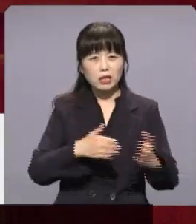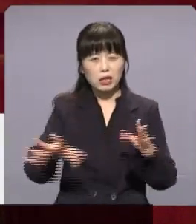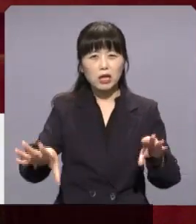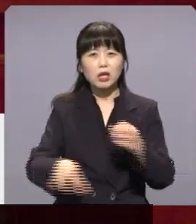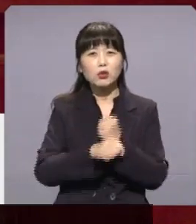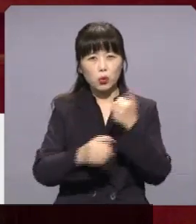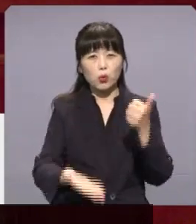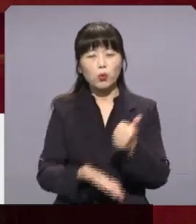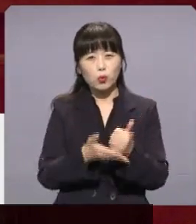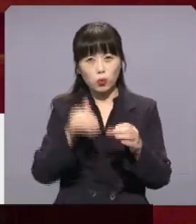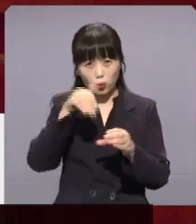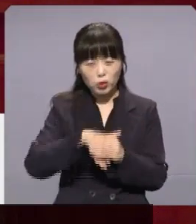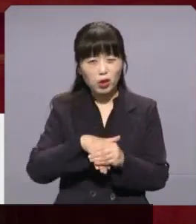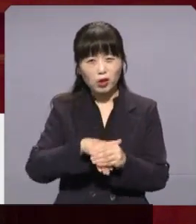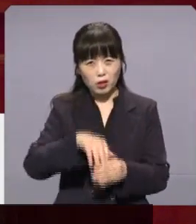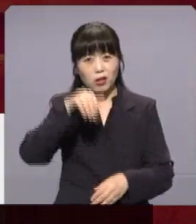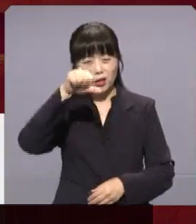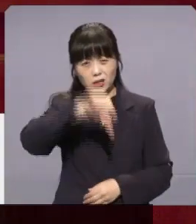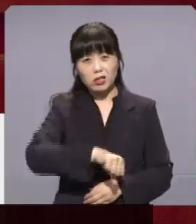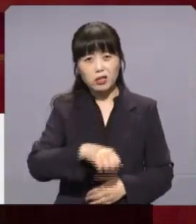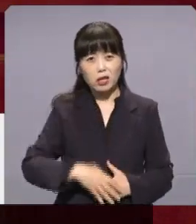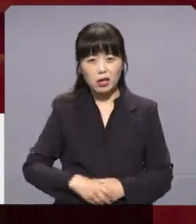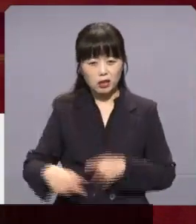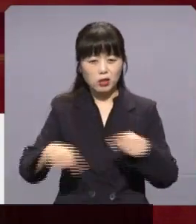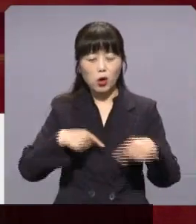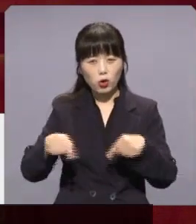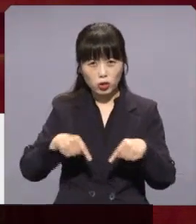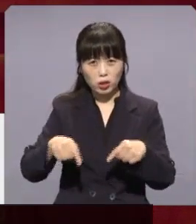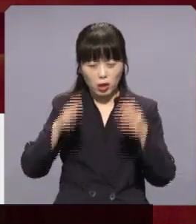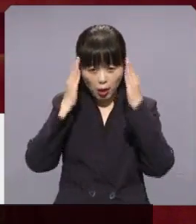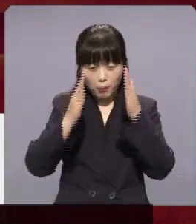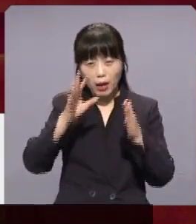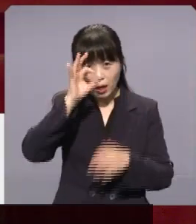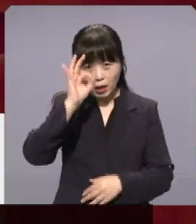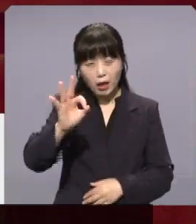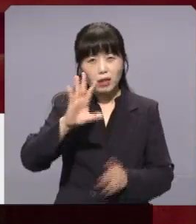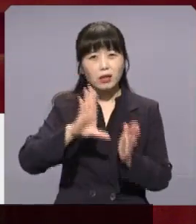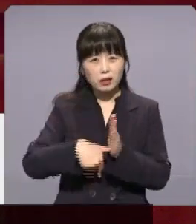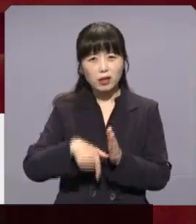진다. 그러니까 뭐 한국 정치 발전을 위해서라도 그런 모습